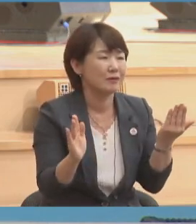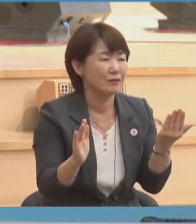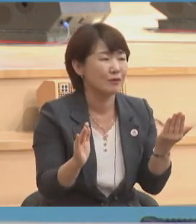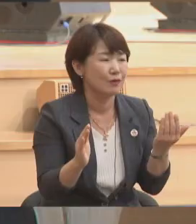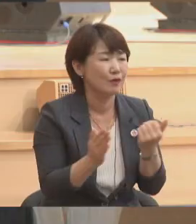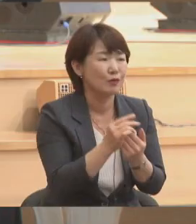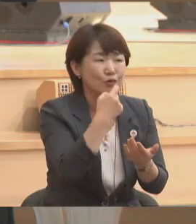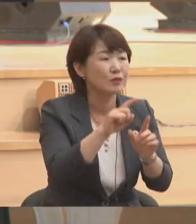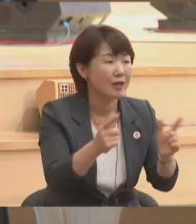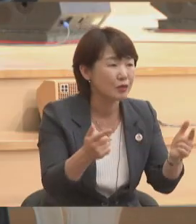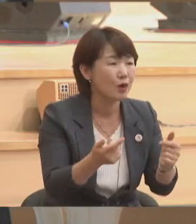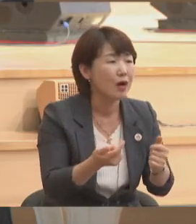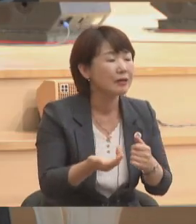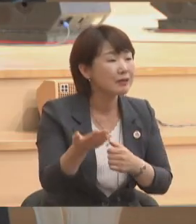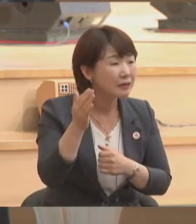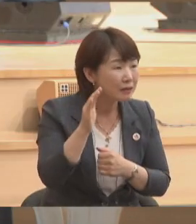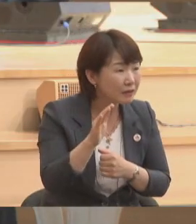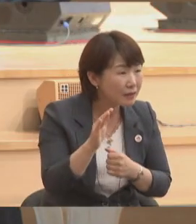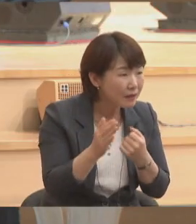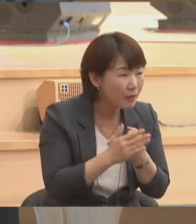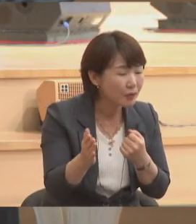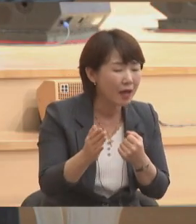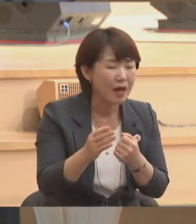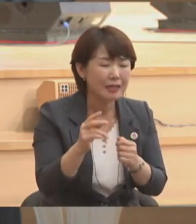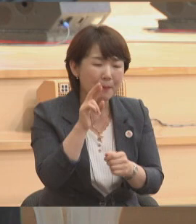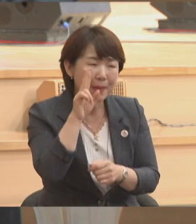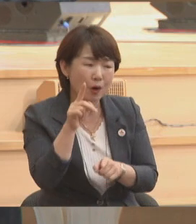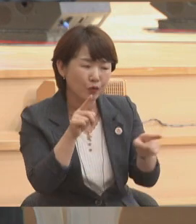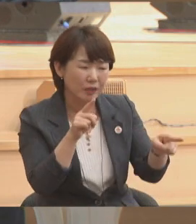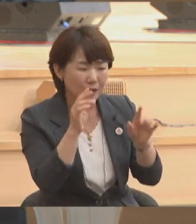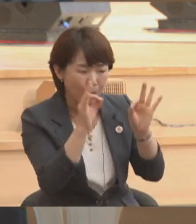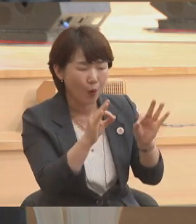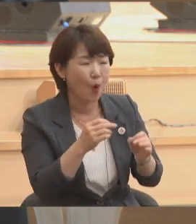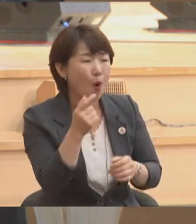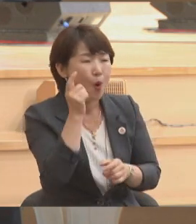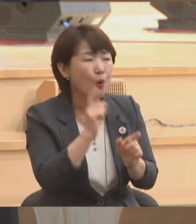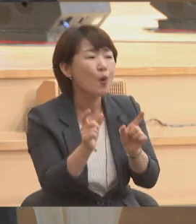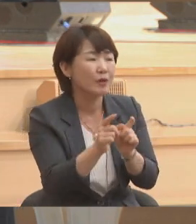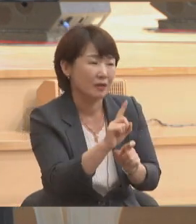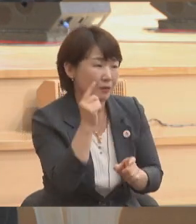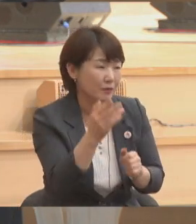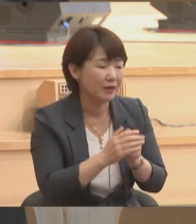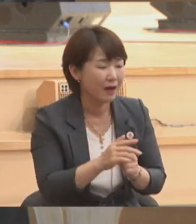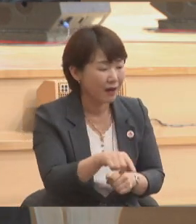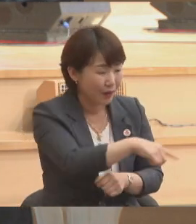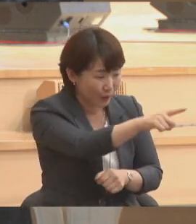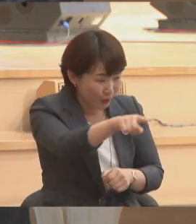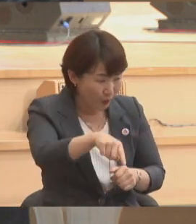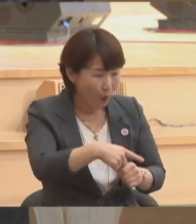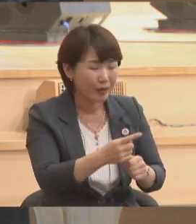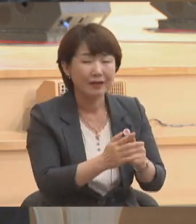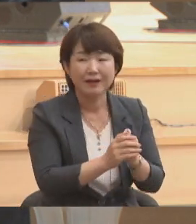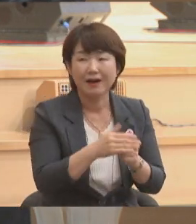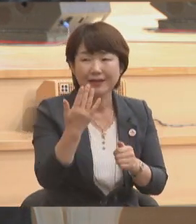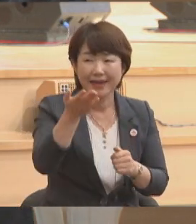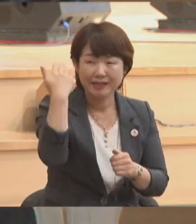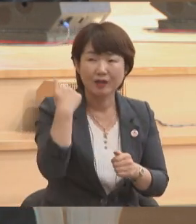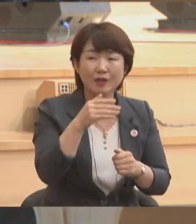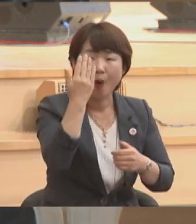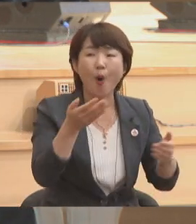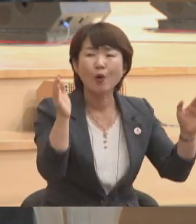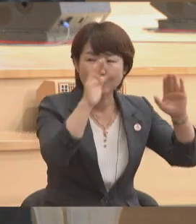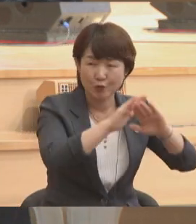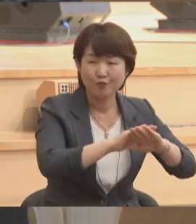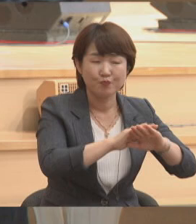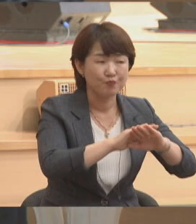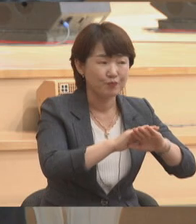그러나 바울은 뭐라고 말하면서 권면하는가 마저 또 읽어볼까요? 너희가 시작. 너희가 전에는 어둠이더니